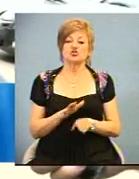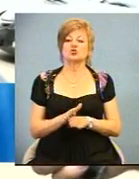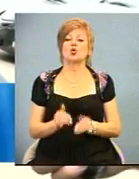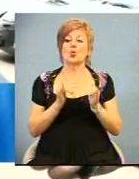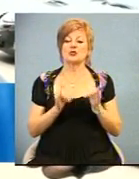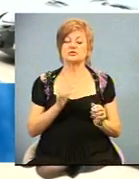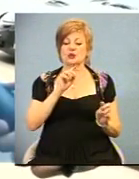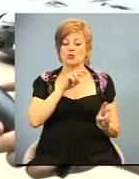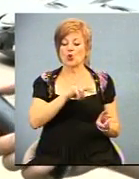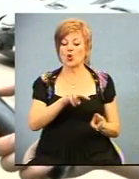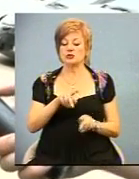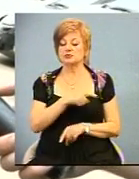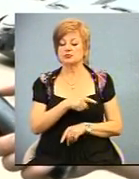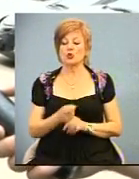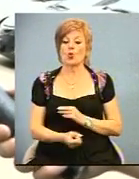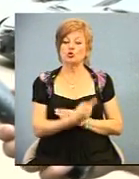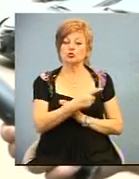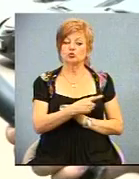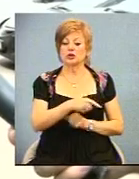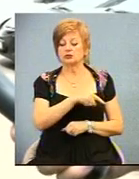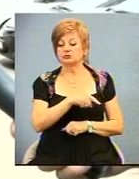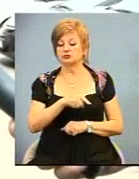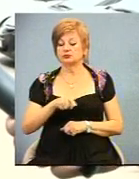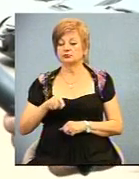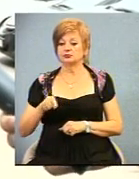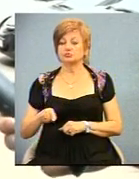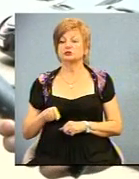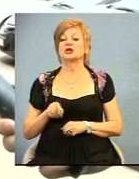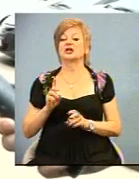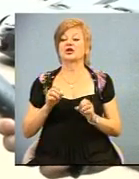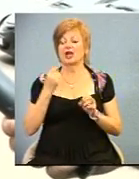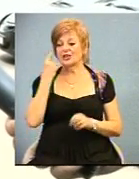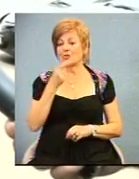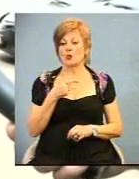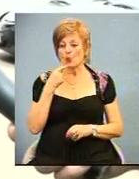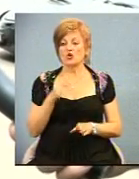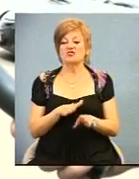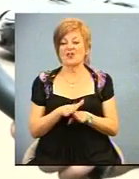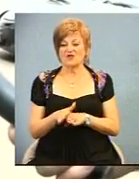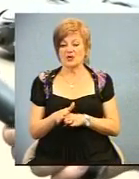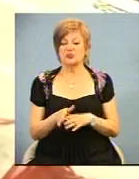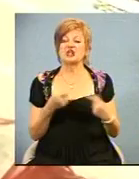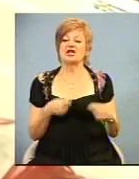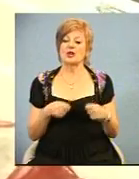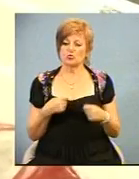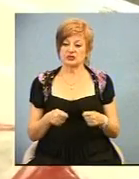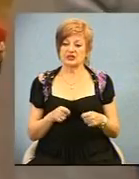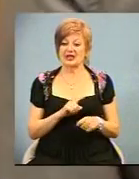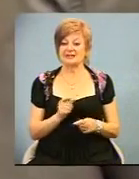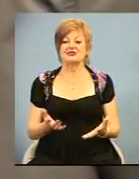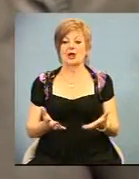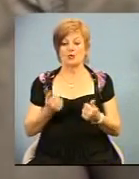забезпечують простежуваність продукту, звідки він потрапив і яким чином здійснюється його реалізація. За